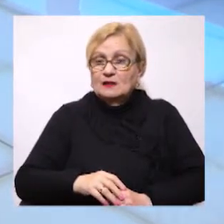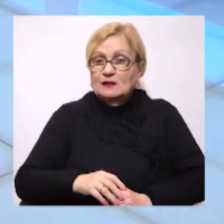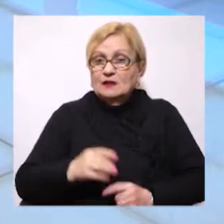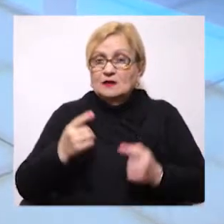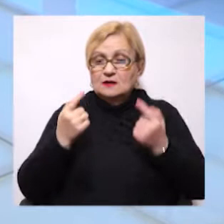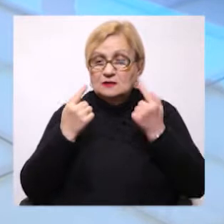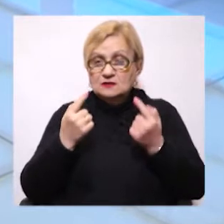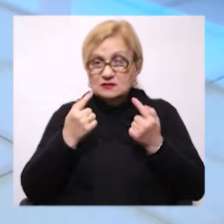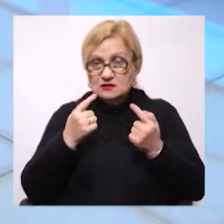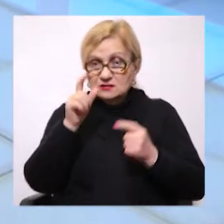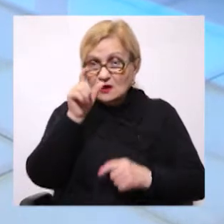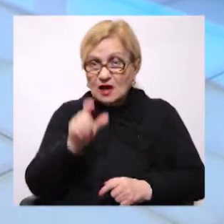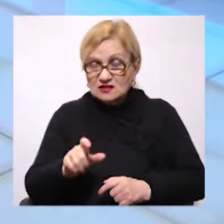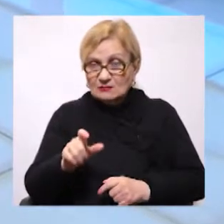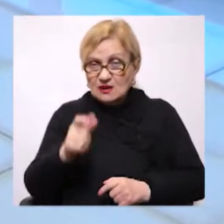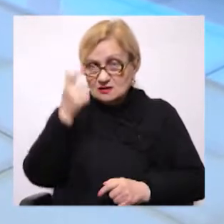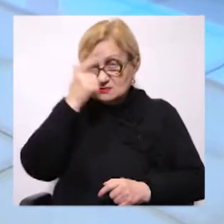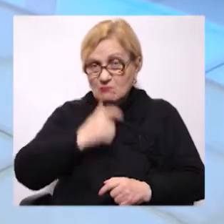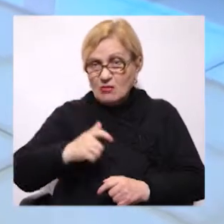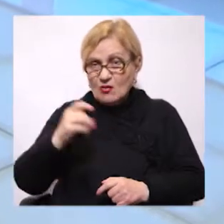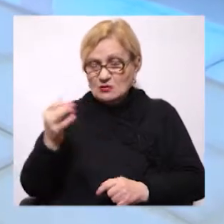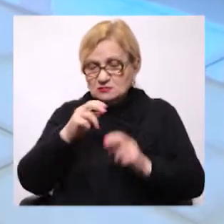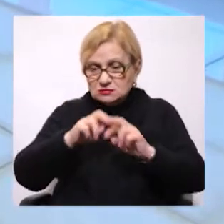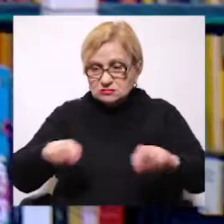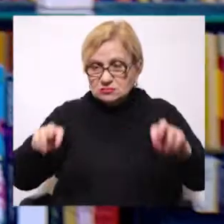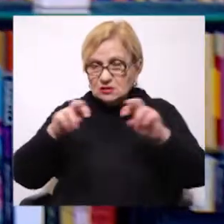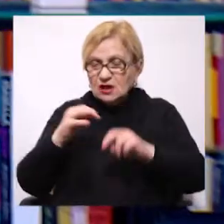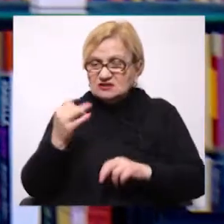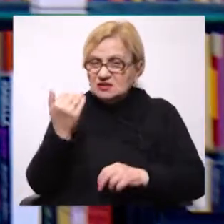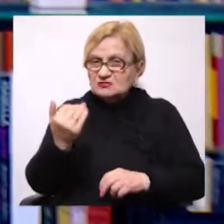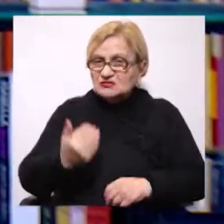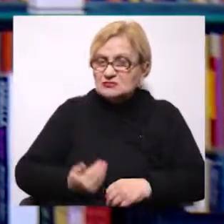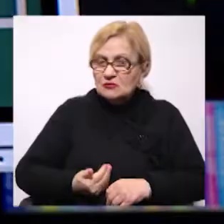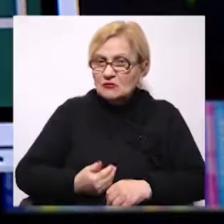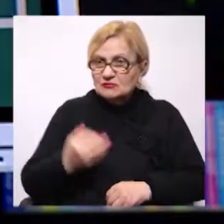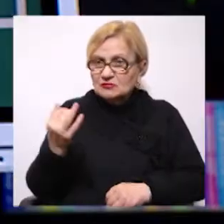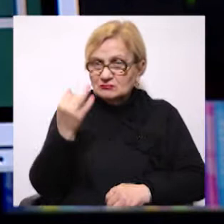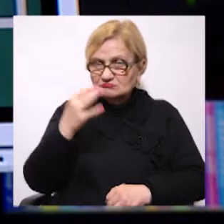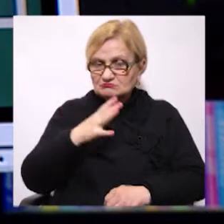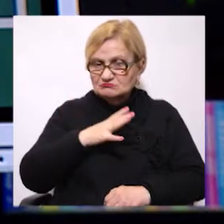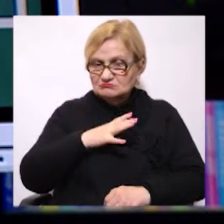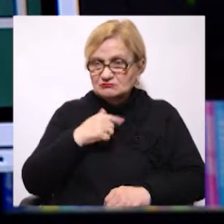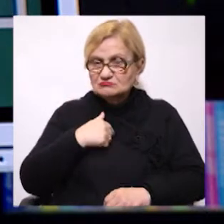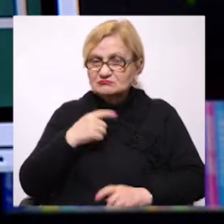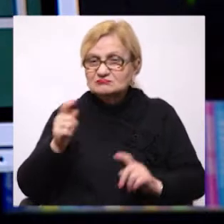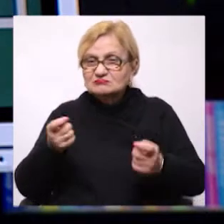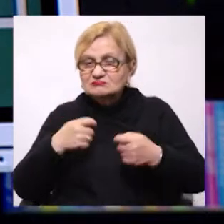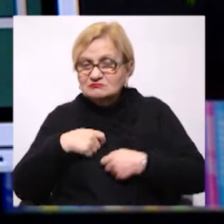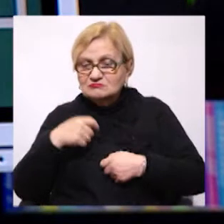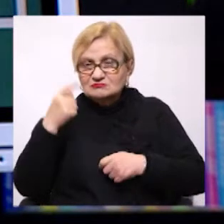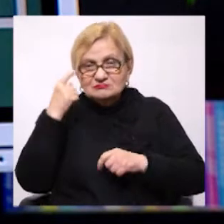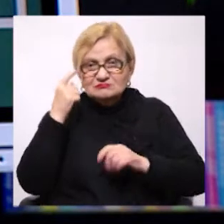დიდი ადამიანების ბიოგრაფიების კვლევა, დაინტერესება მათი ცხოვრებით საშუალებას გვაძლევს მივიღოთ